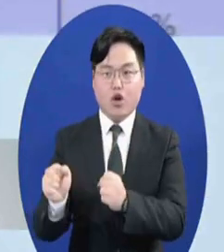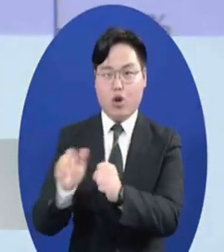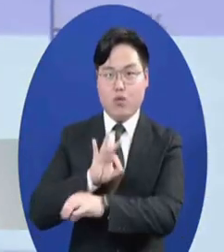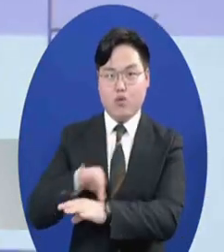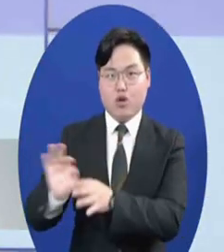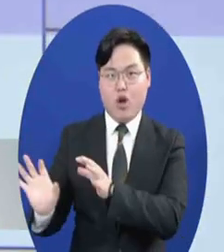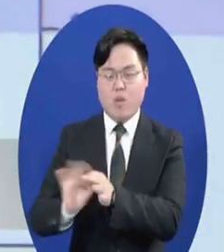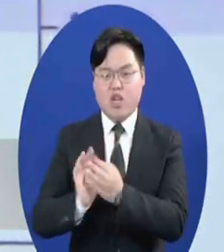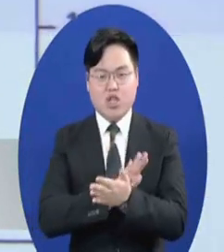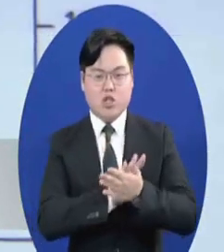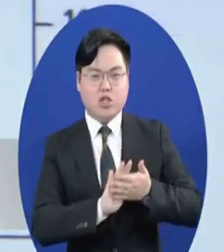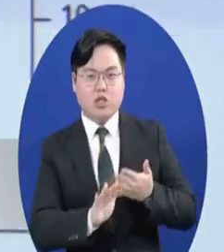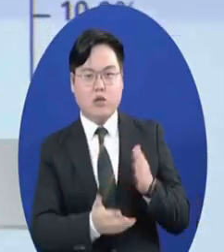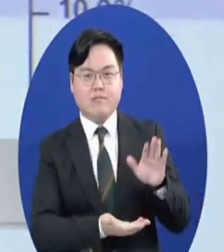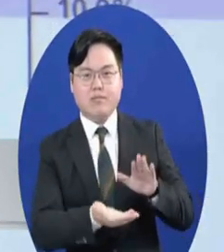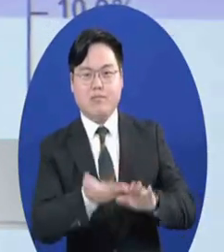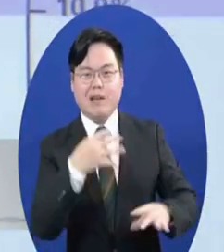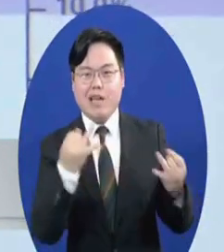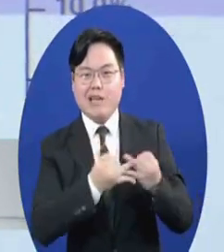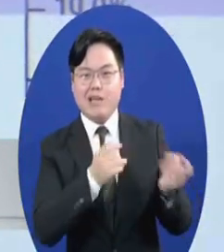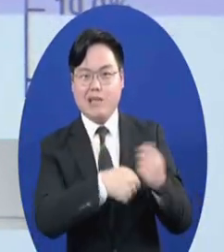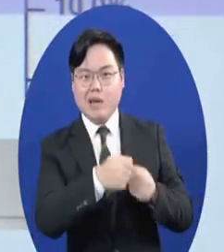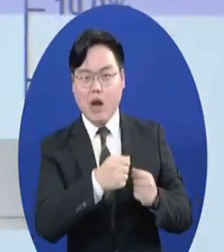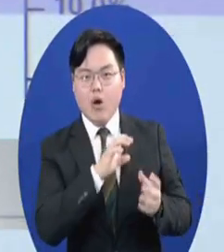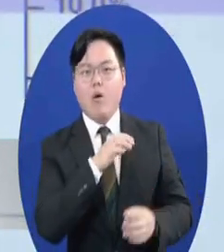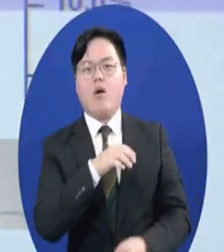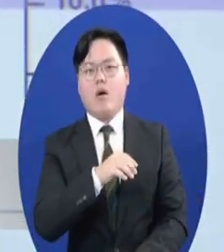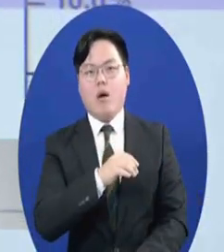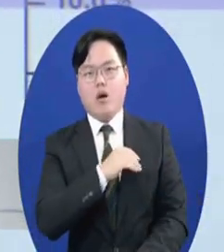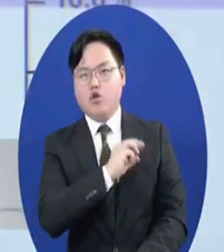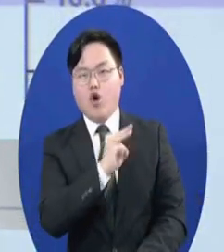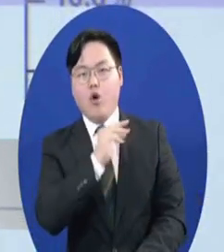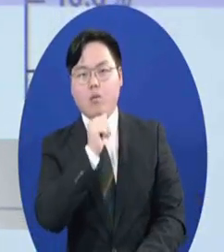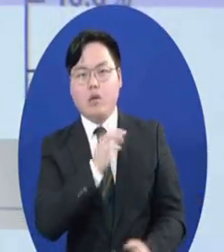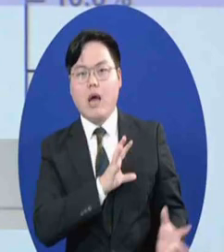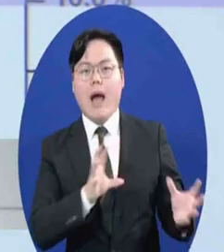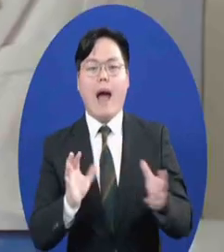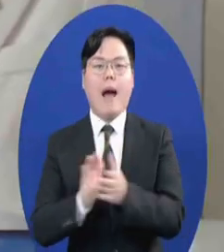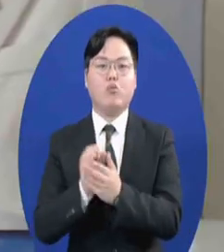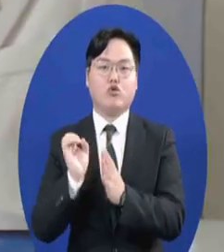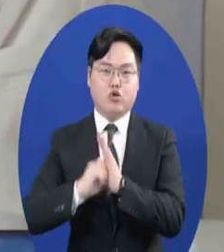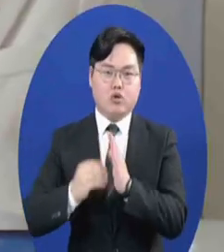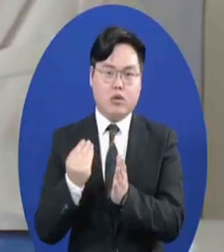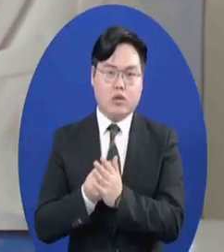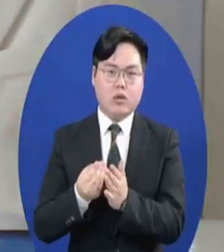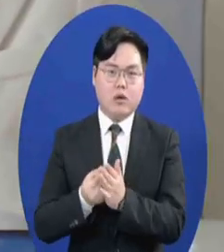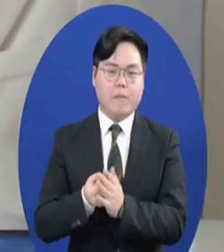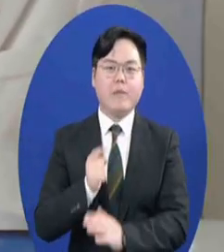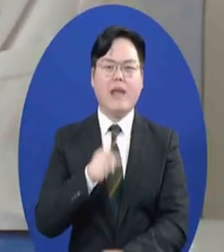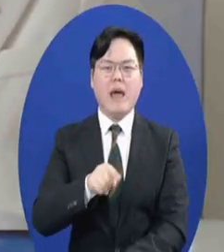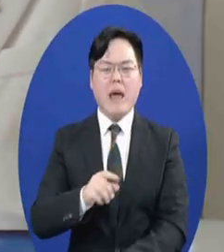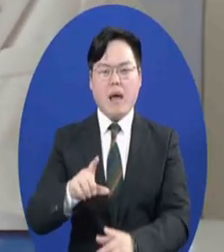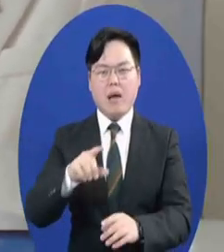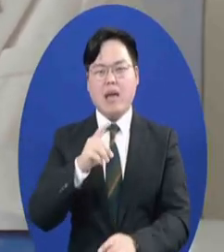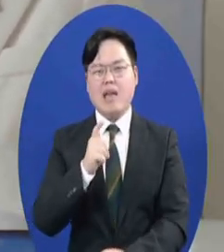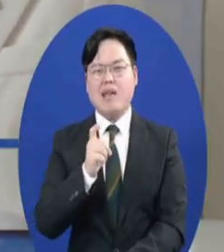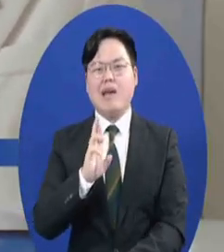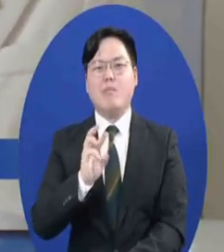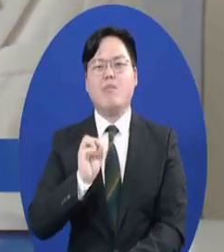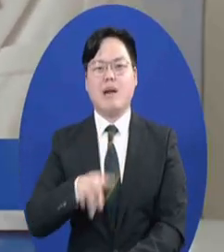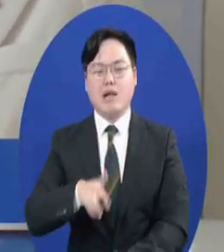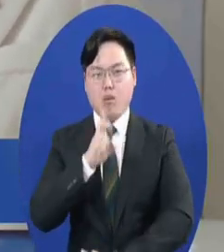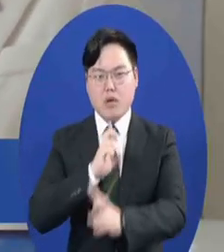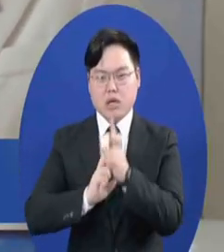тахлаас шалтгаалan шинээр хөгжиж байгаа цахим худалдаа, цахим шилжилтийг мөн орхигдуулахгүй тусгаар болсон байна. Тэгэхээр энэ их хямралын дараагаар одоо улс